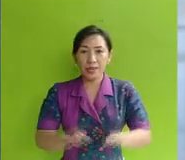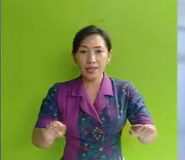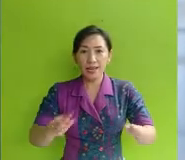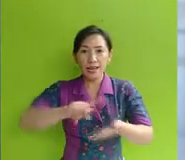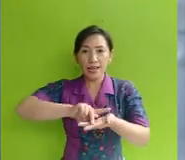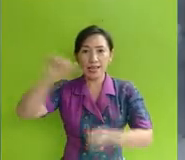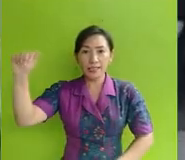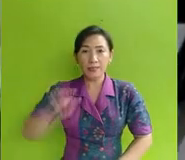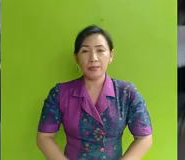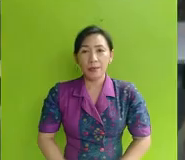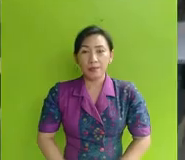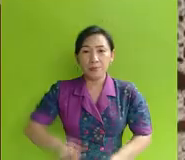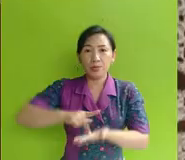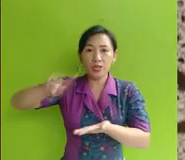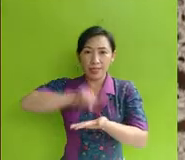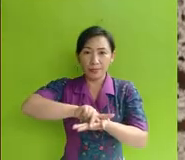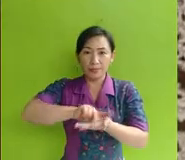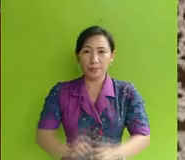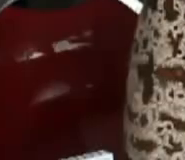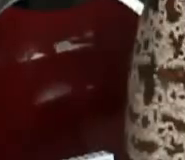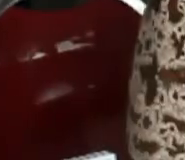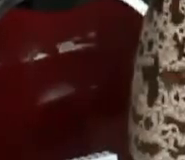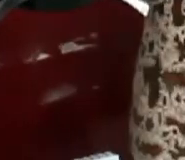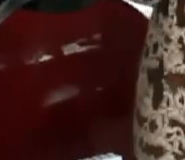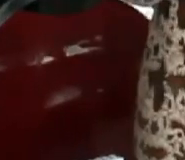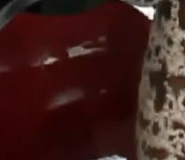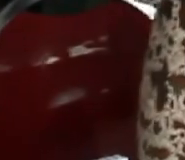7. Meja Layanan Prioritas,